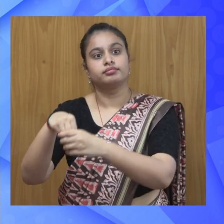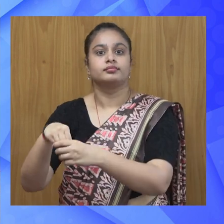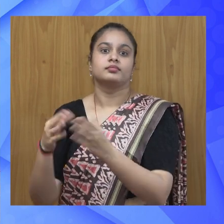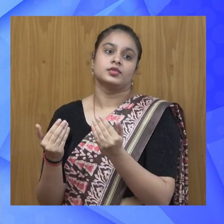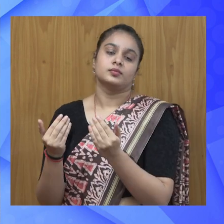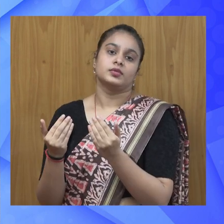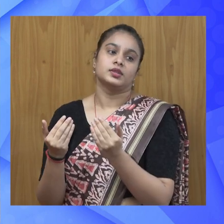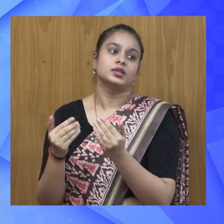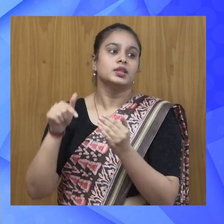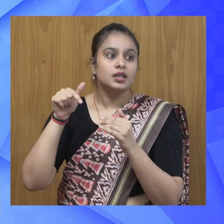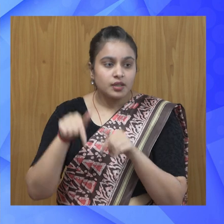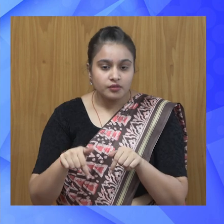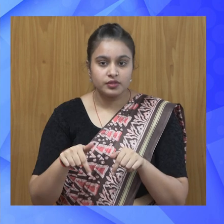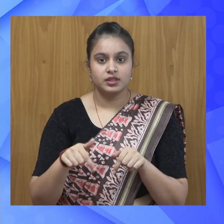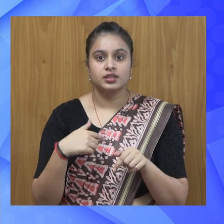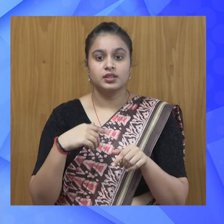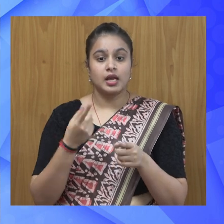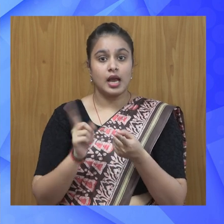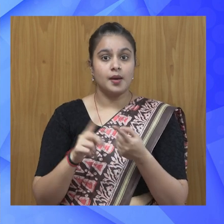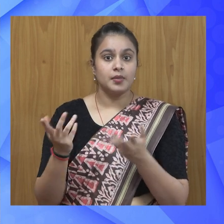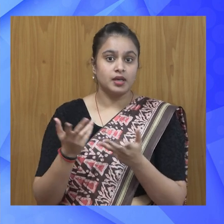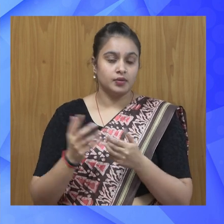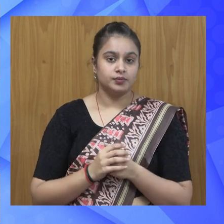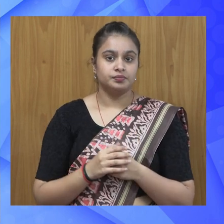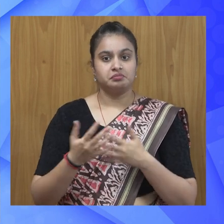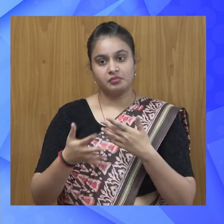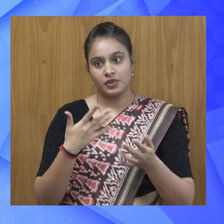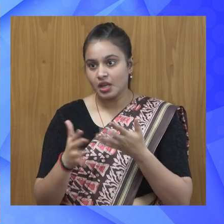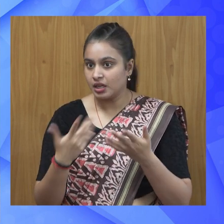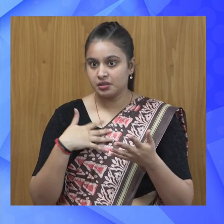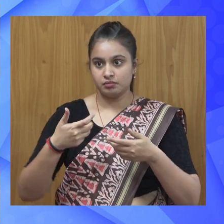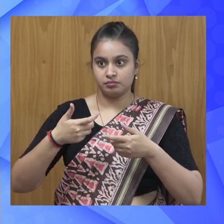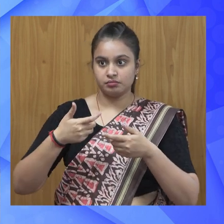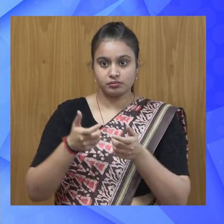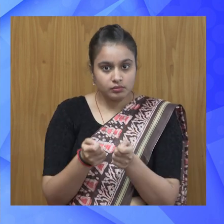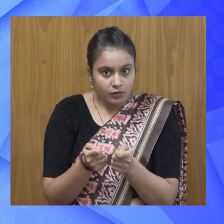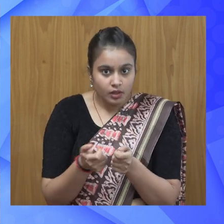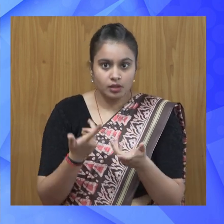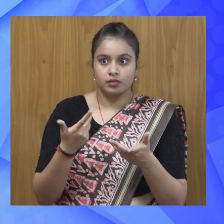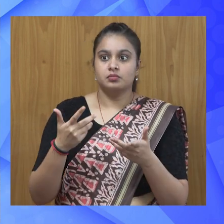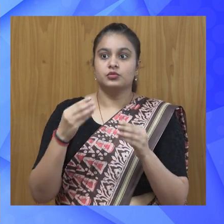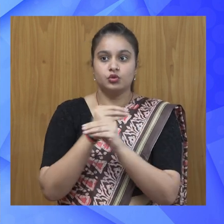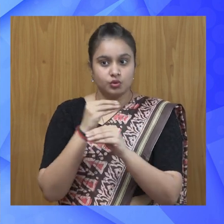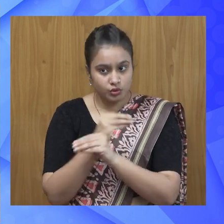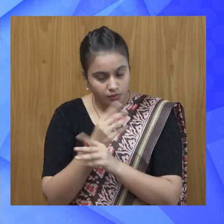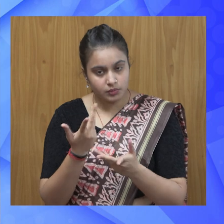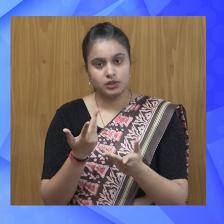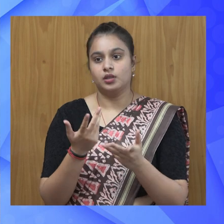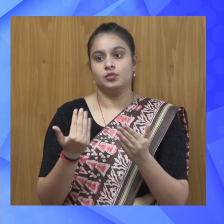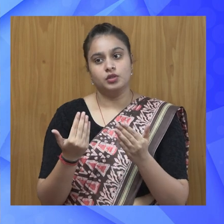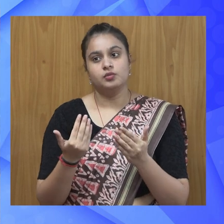grooming. You know where cyber grooming happens? It can happen on any gaming platform, it can happen on social media, your